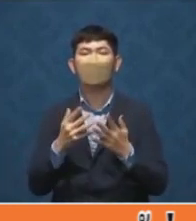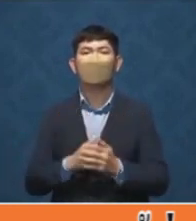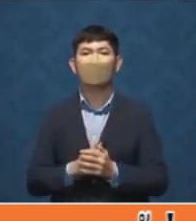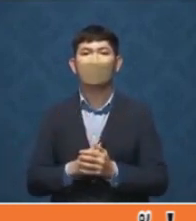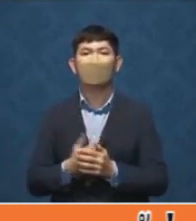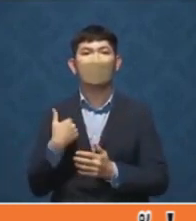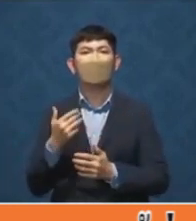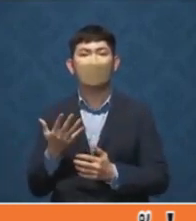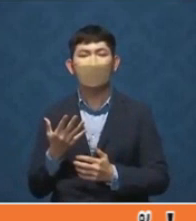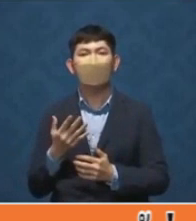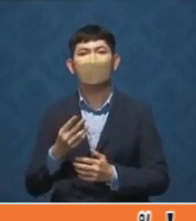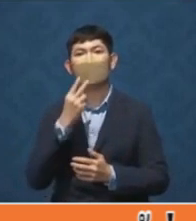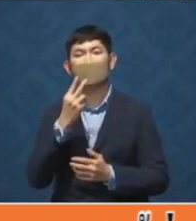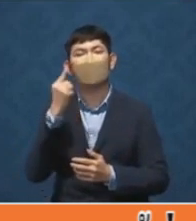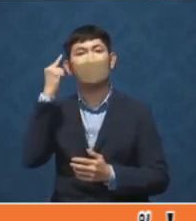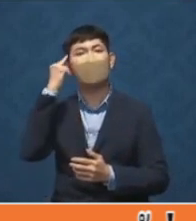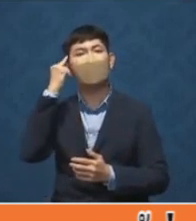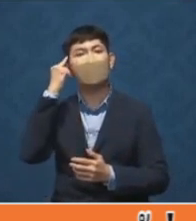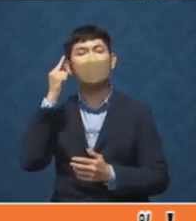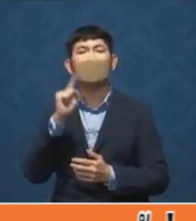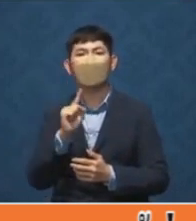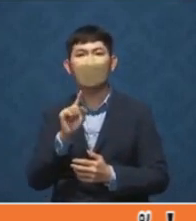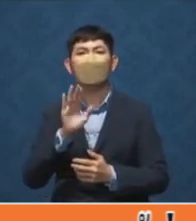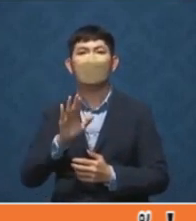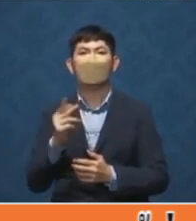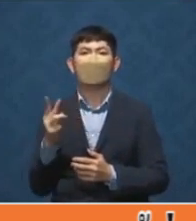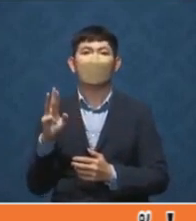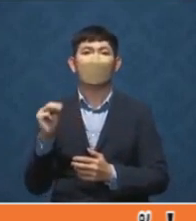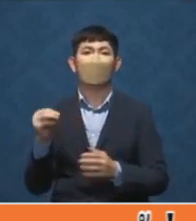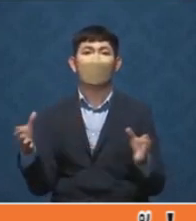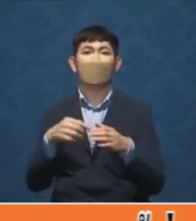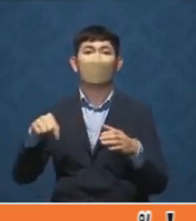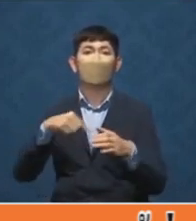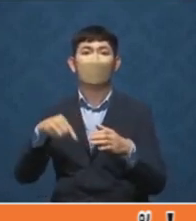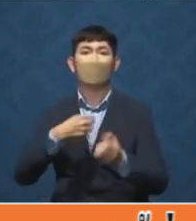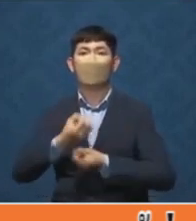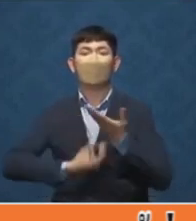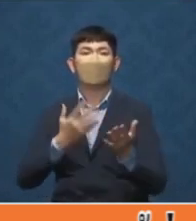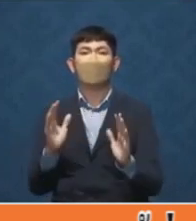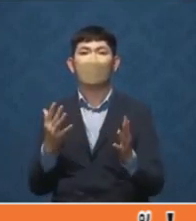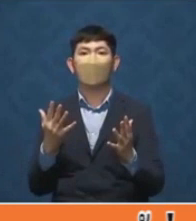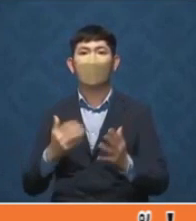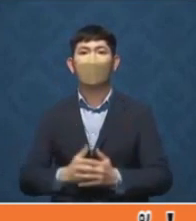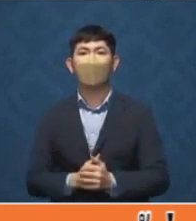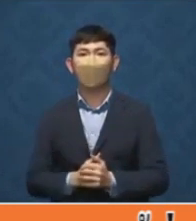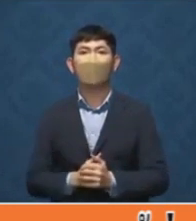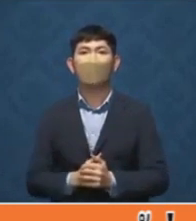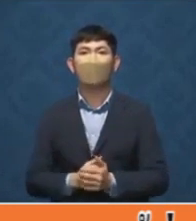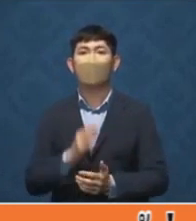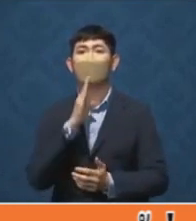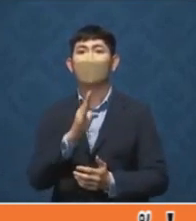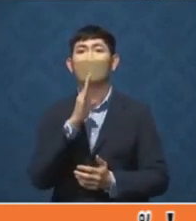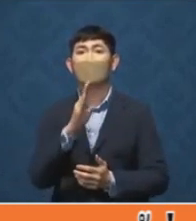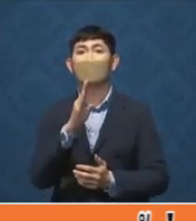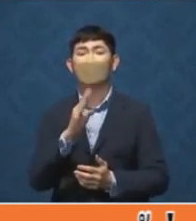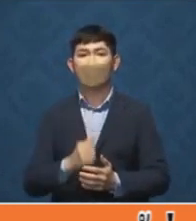ม่มีอะไรที่เป็นความคิดความอ่านของครม.ชุดนี้เลยแม้แต่น้อยพูดกันตรงไปตรงมาท่านประธ